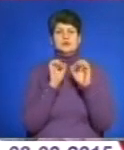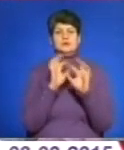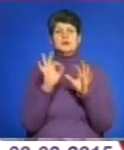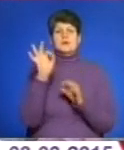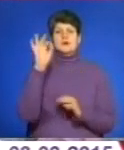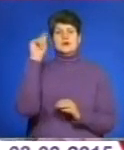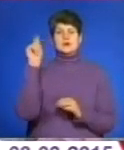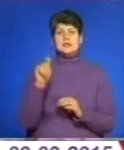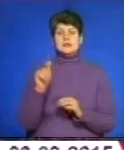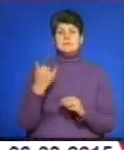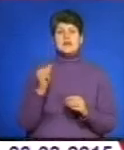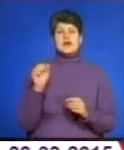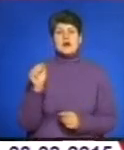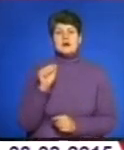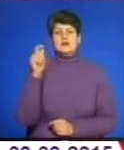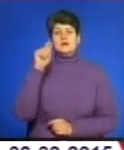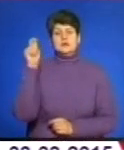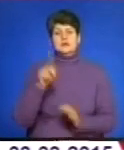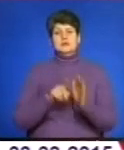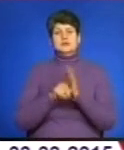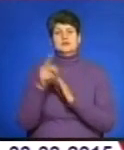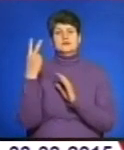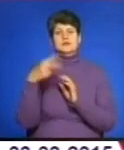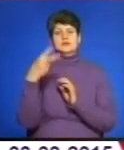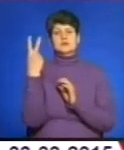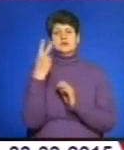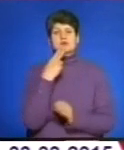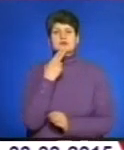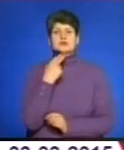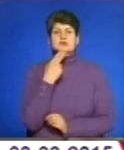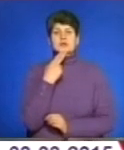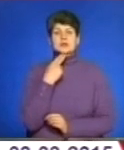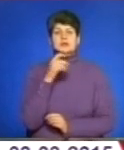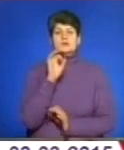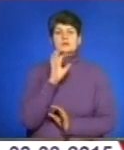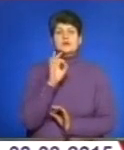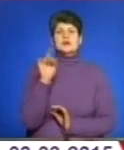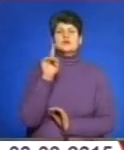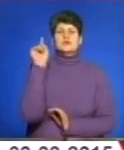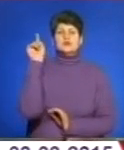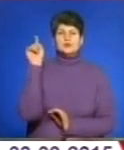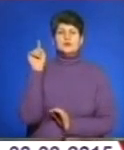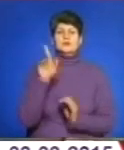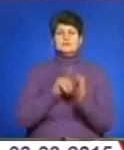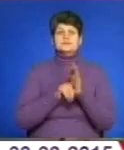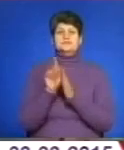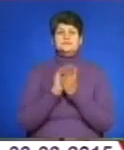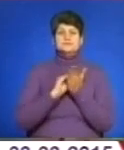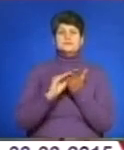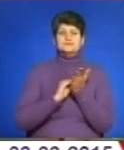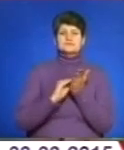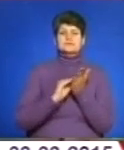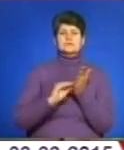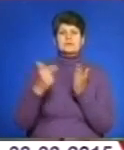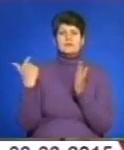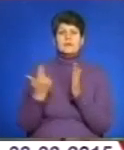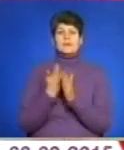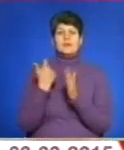А війна для Бориса Гуменюка розпочалася 22 червня. Розповідає, що й тоді почав писати. Писати знову